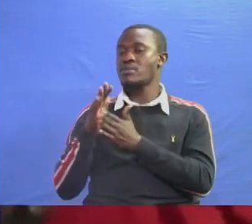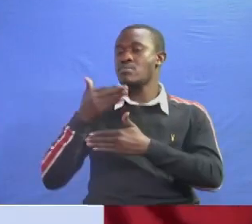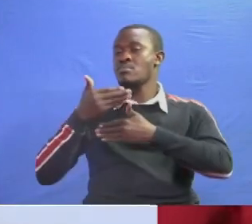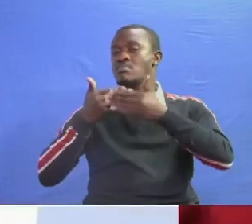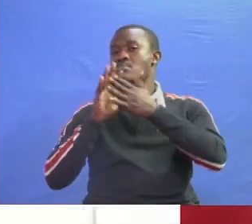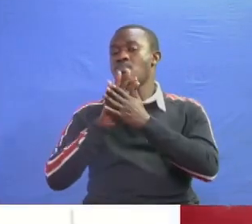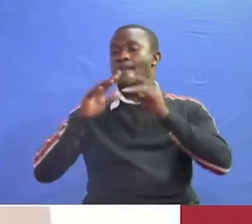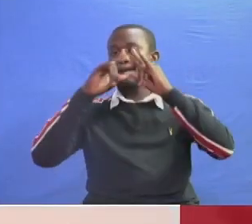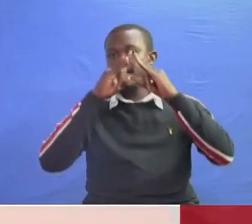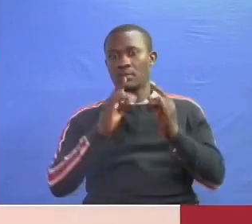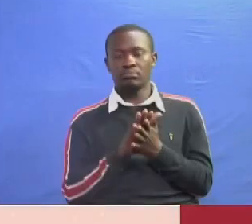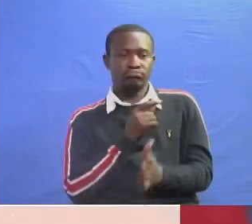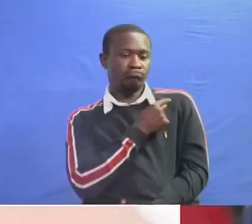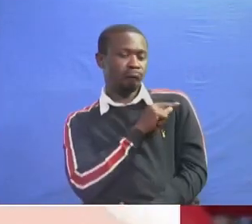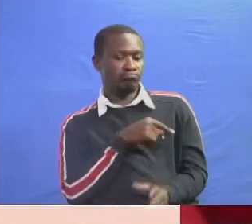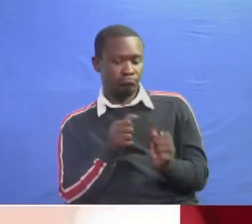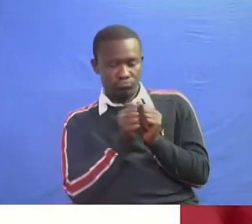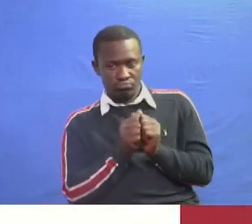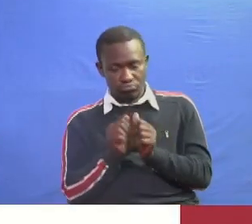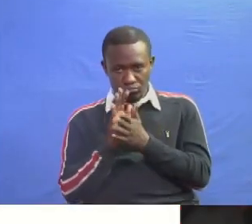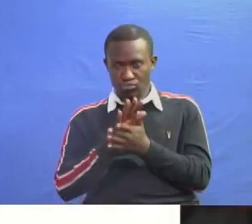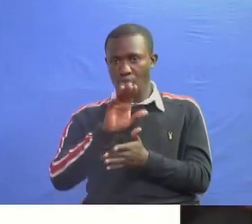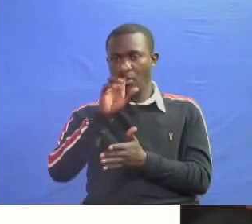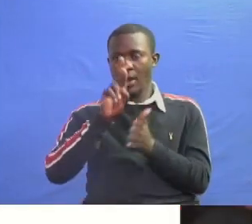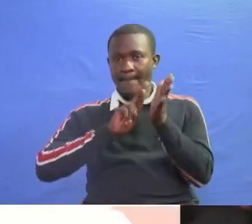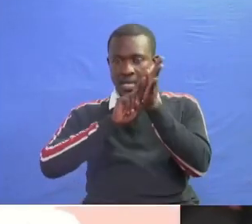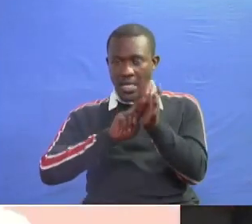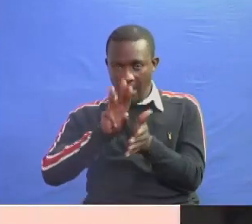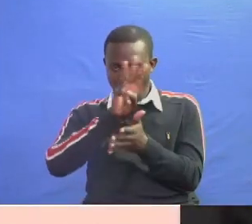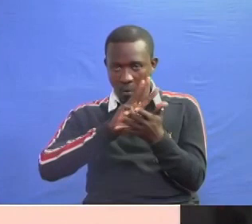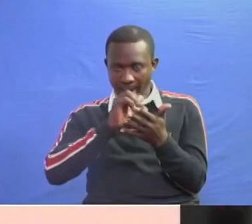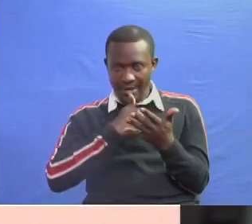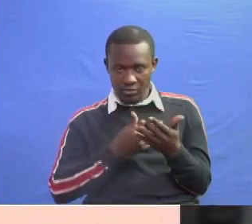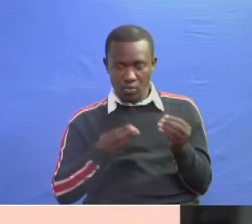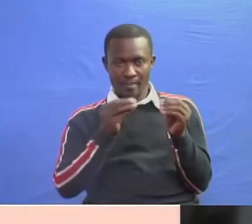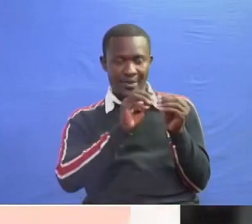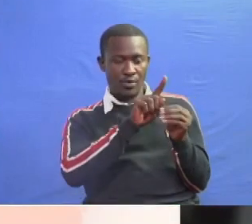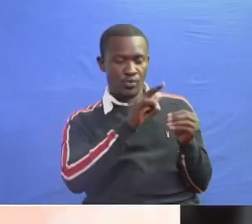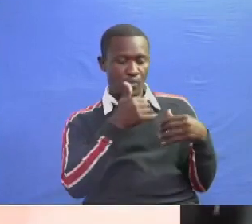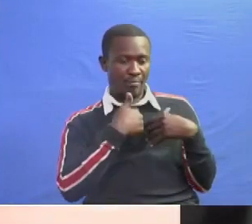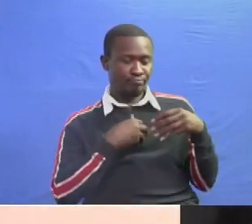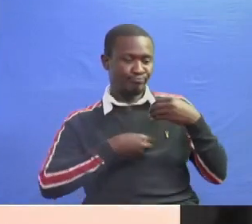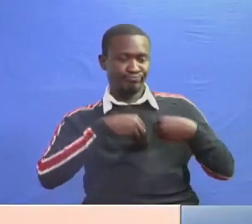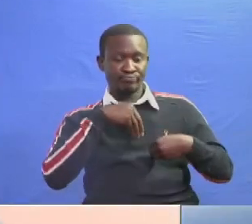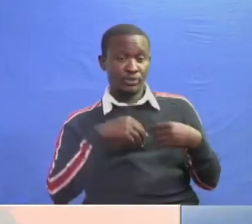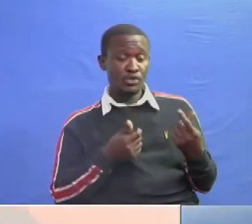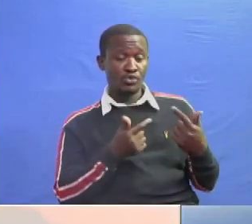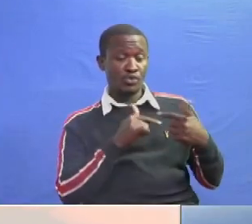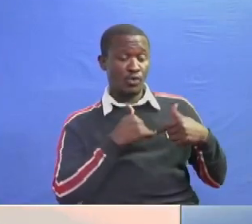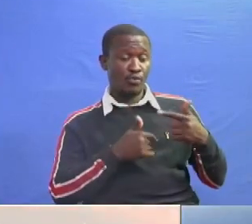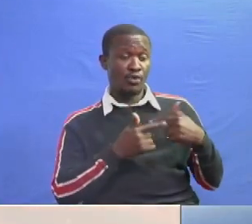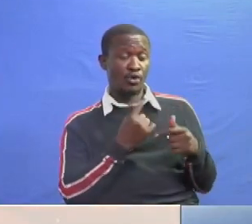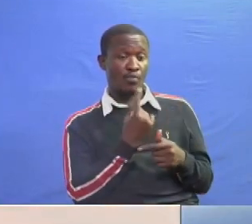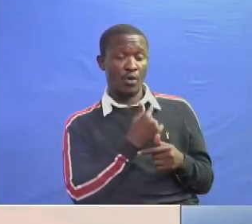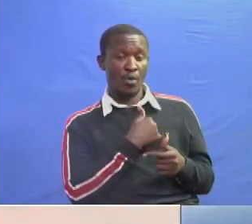la matibabu wakishirikiana na mwakilishi wadi kaunti ya Tana River ili kuwafikia watu wanaoishi na ulemavu. Leo tumekuja tu